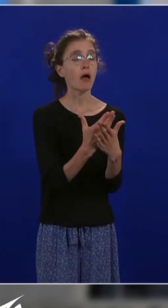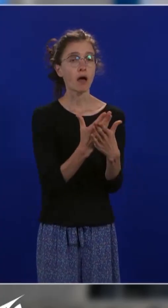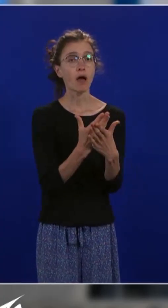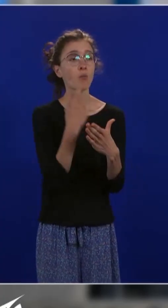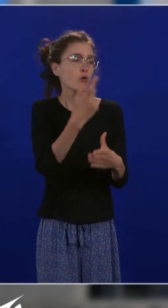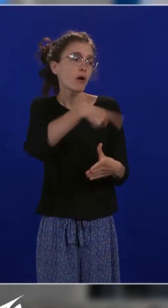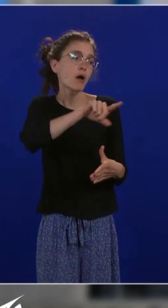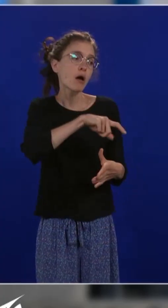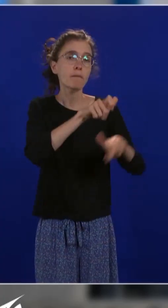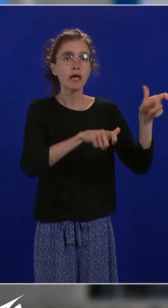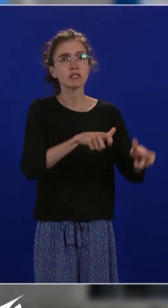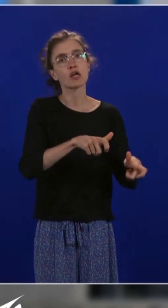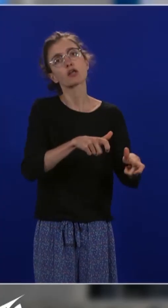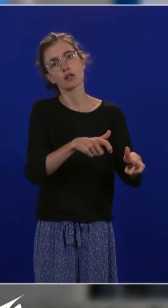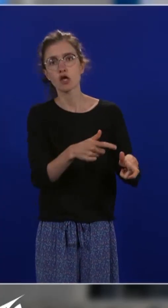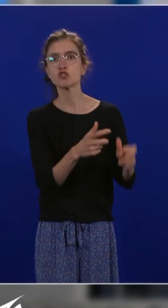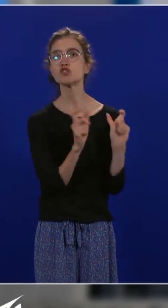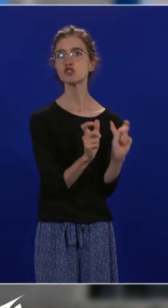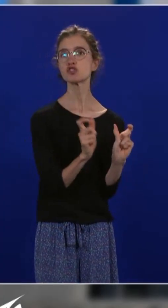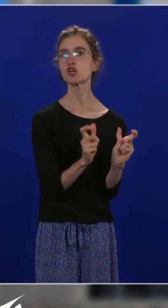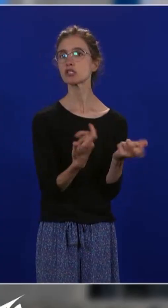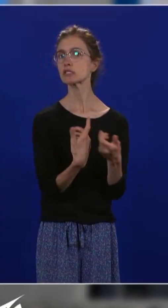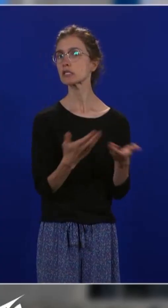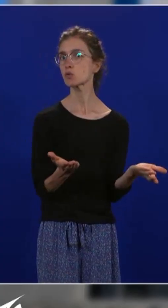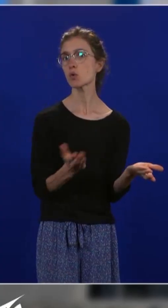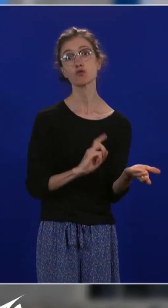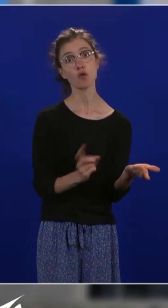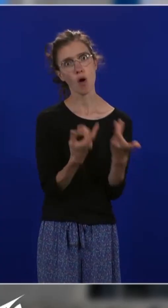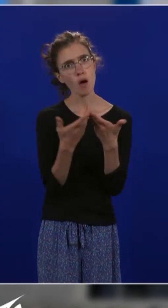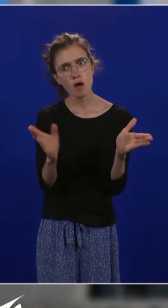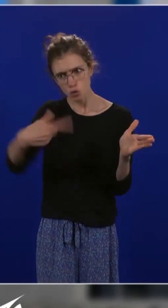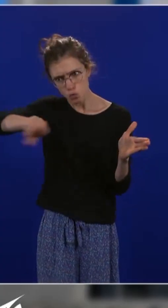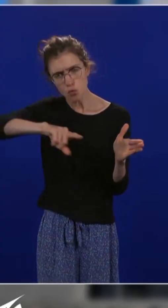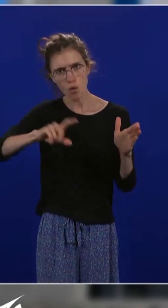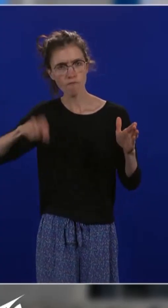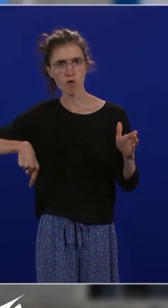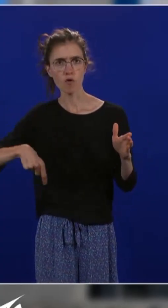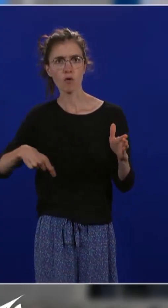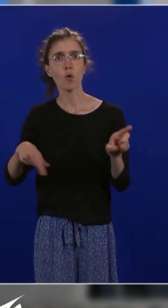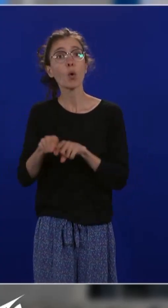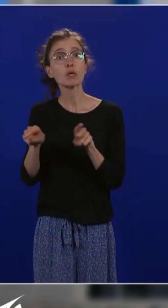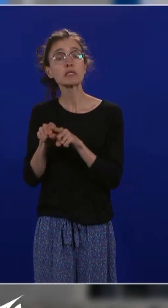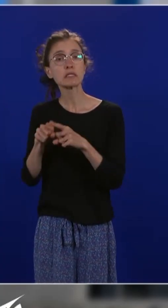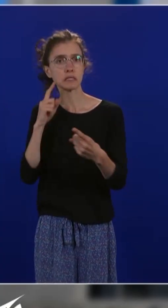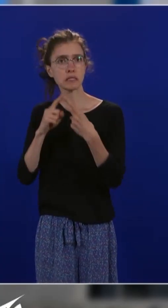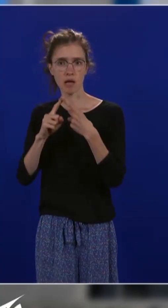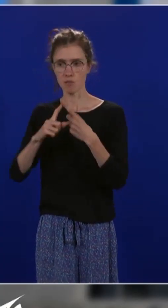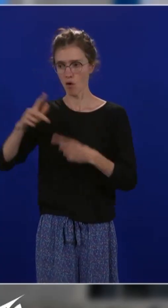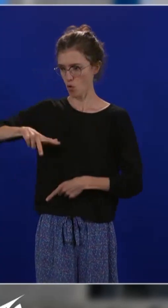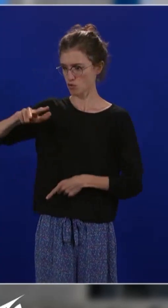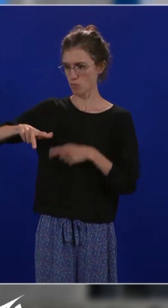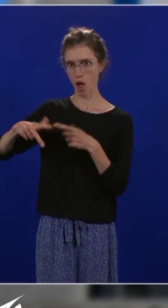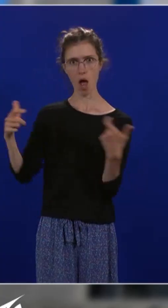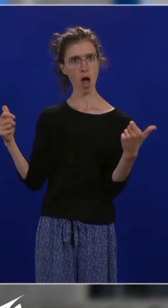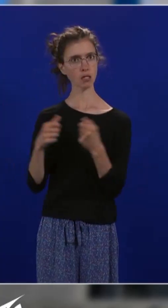des ménages, car un logement, ce n'est pas seulement un toit, c'est une condition d'émancipation, de dignité